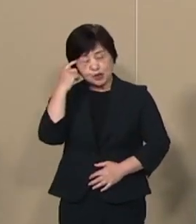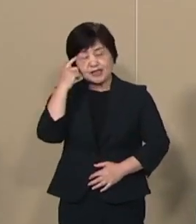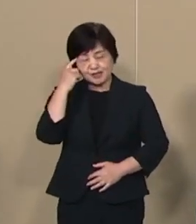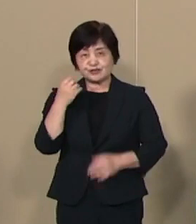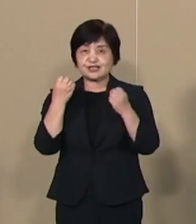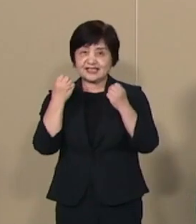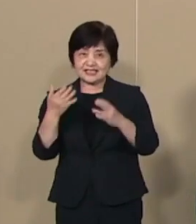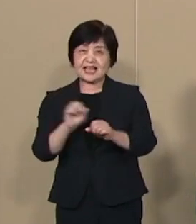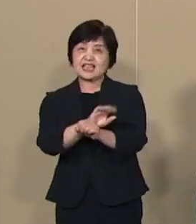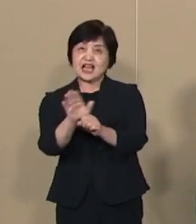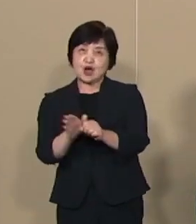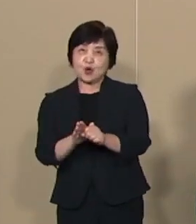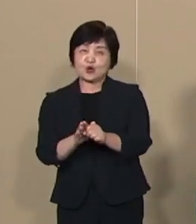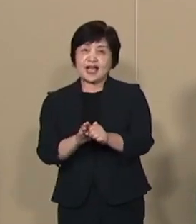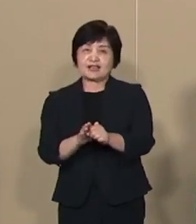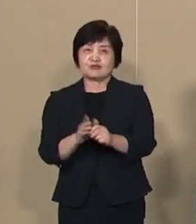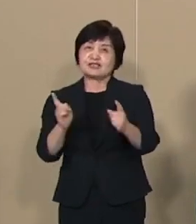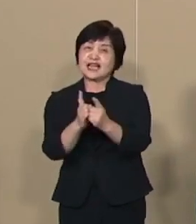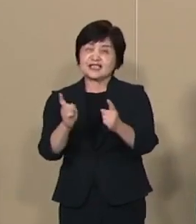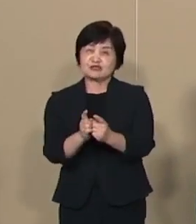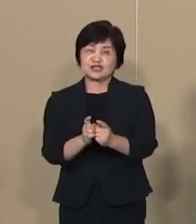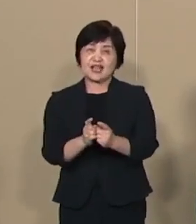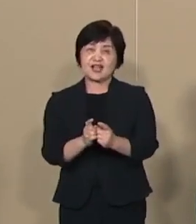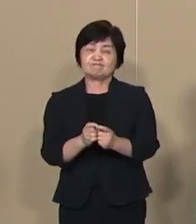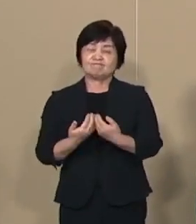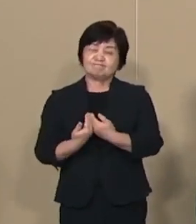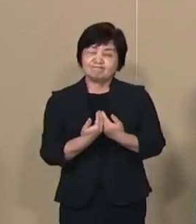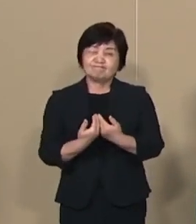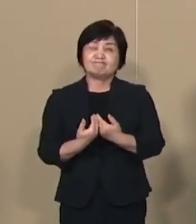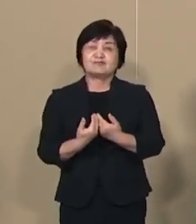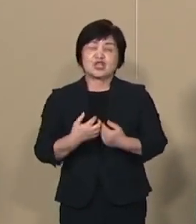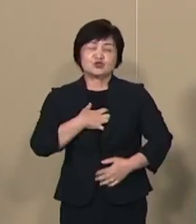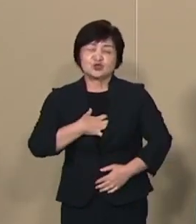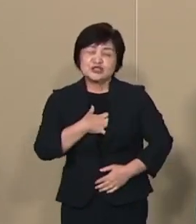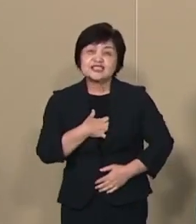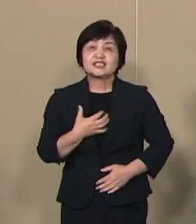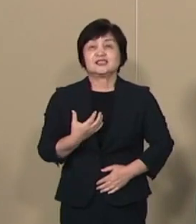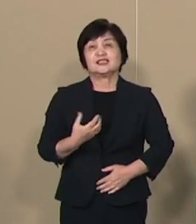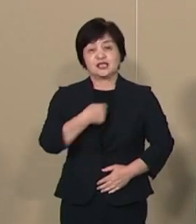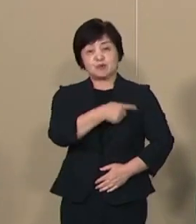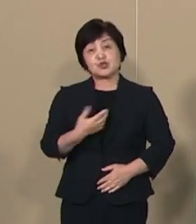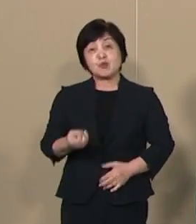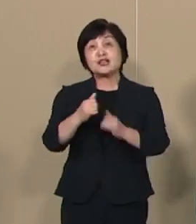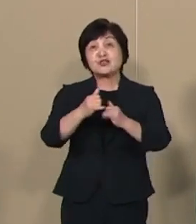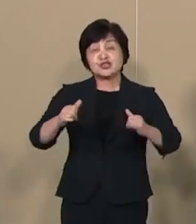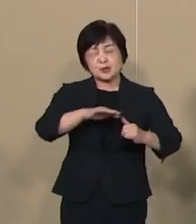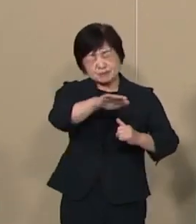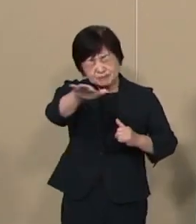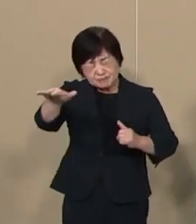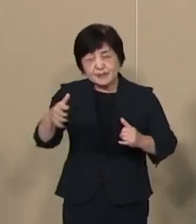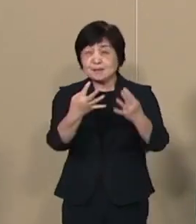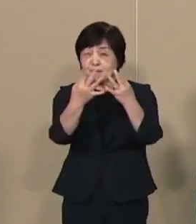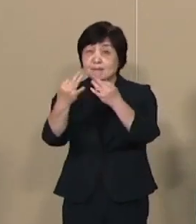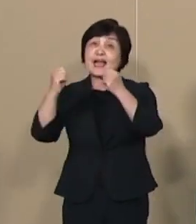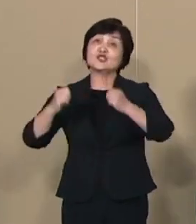で窮屈な思いされている方がたくさんいらっしゃると思いますあの品と一般市民の方々もそう